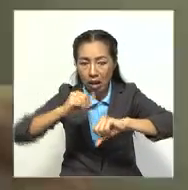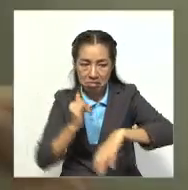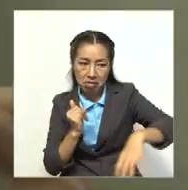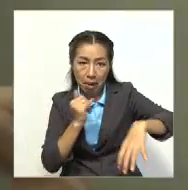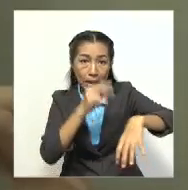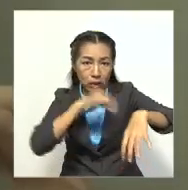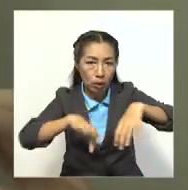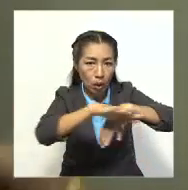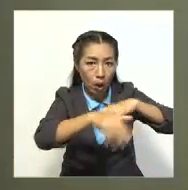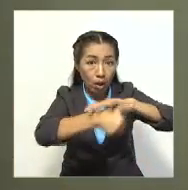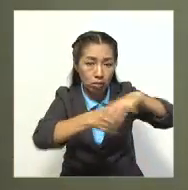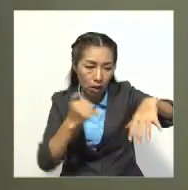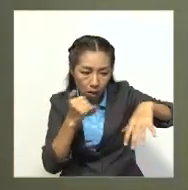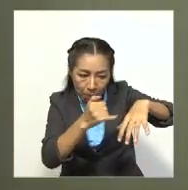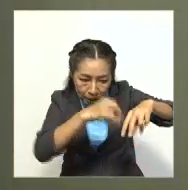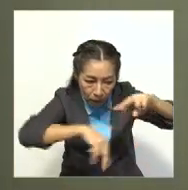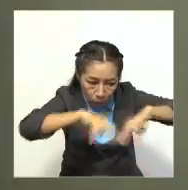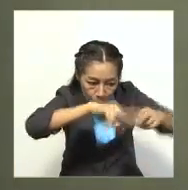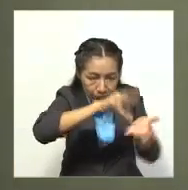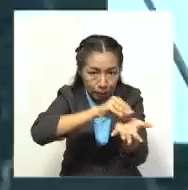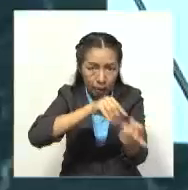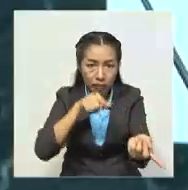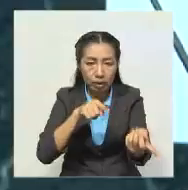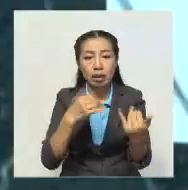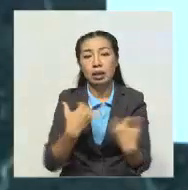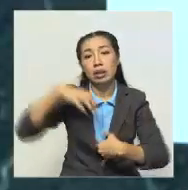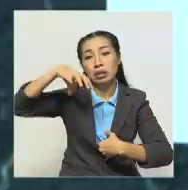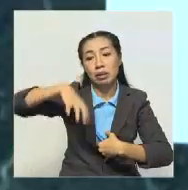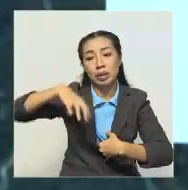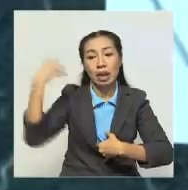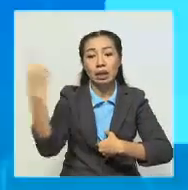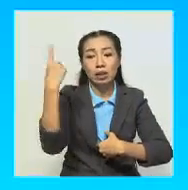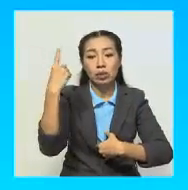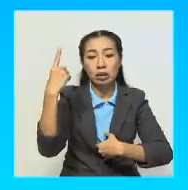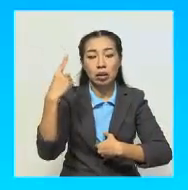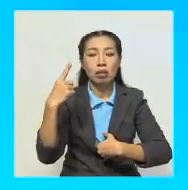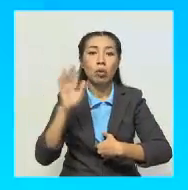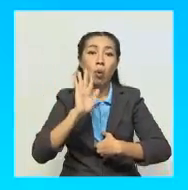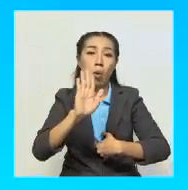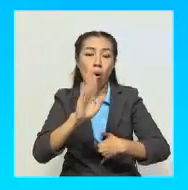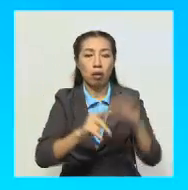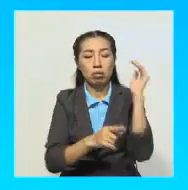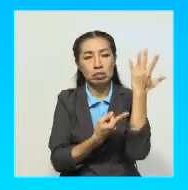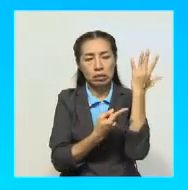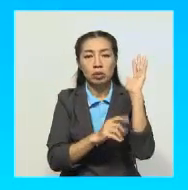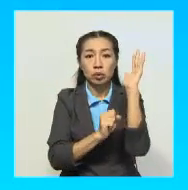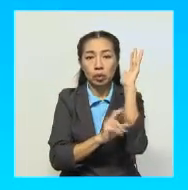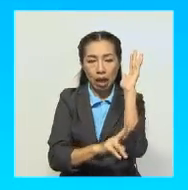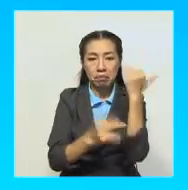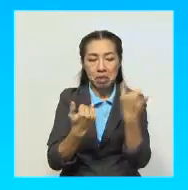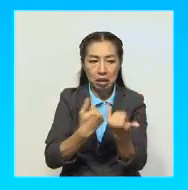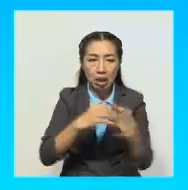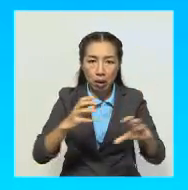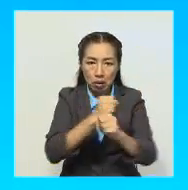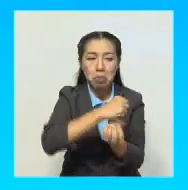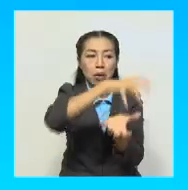ที่เพื่อค้นหาข้อเท็จจริงแล้วในส่วนของสำนักงานการท่องเที่ยวและกีฬาจังหวัดมีการรายงานความคืบหน้